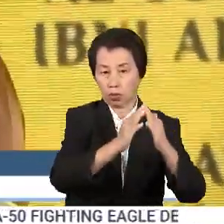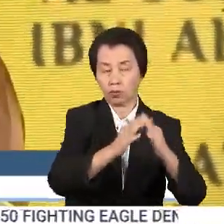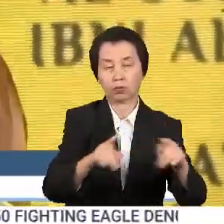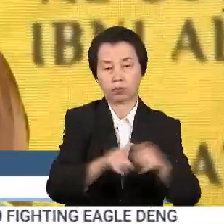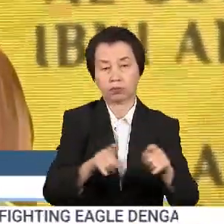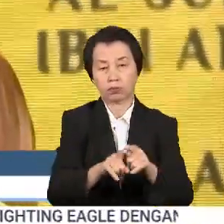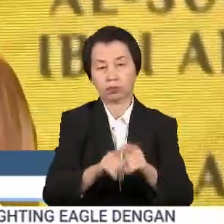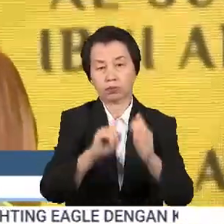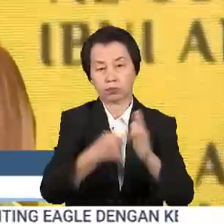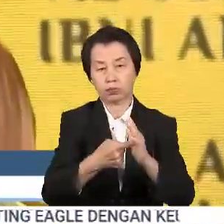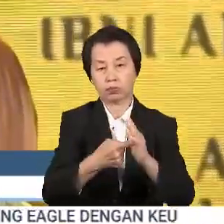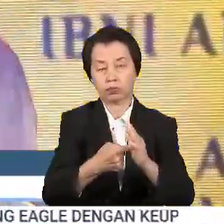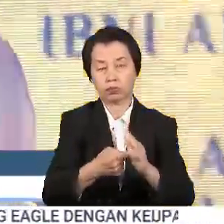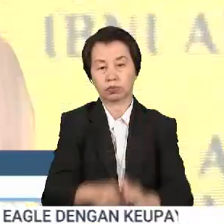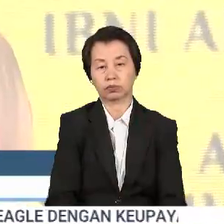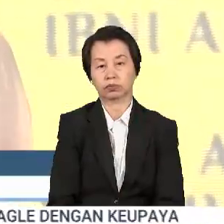bermula daripada rumah itu.